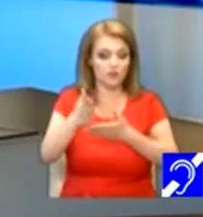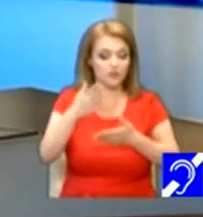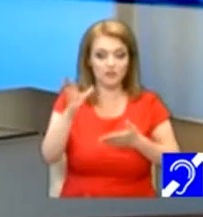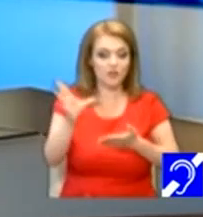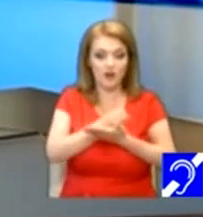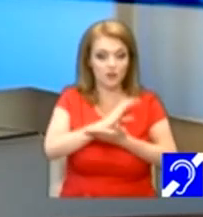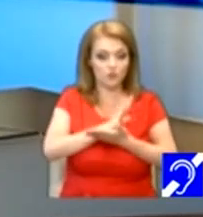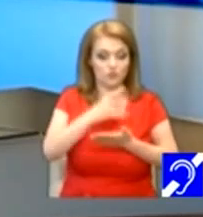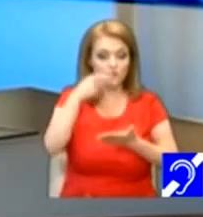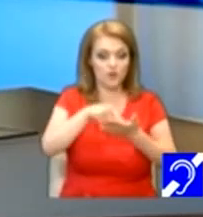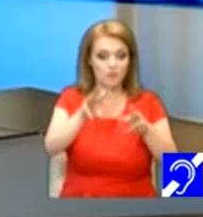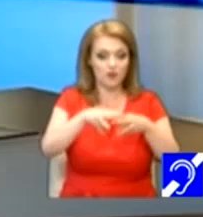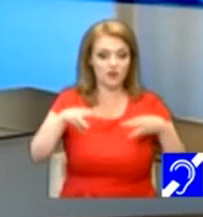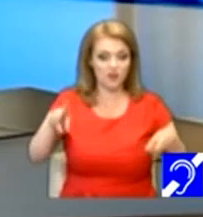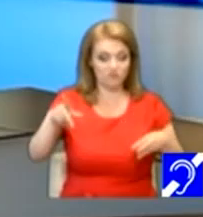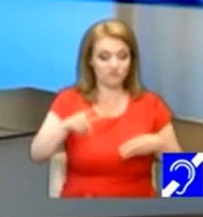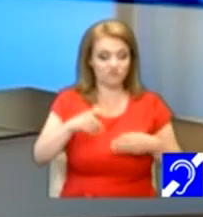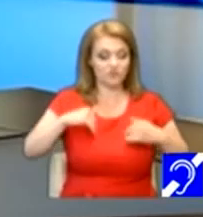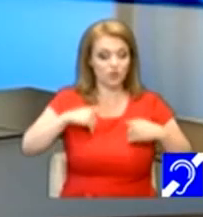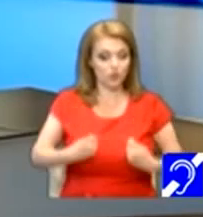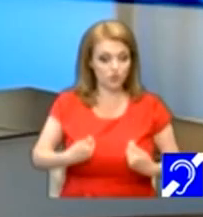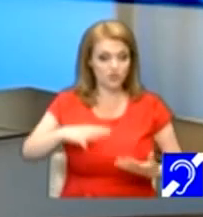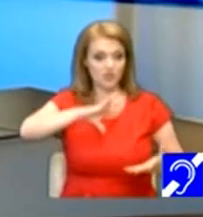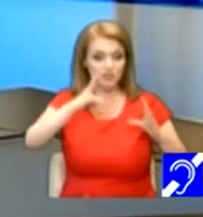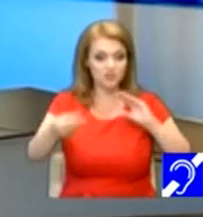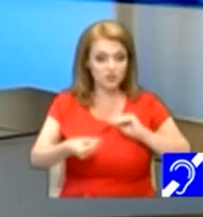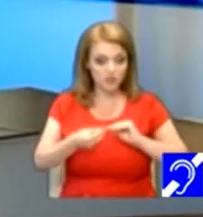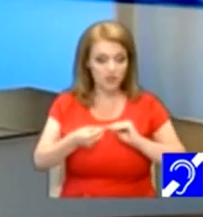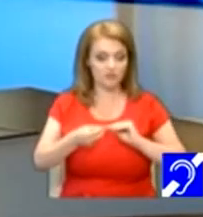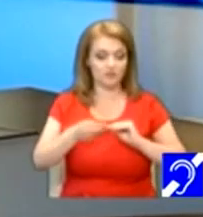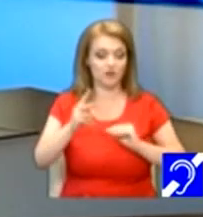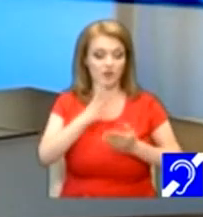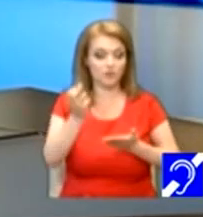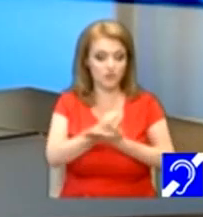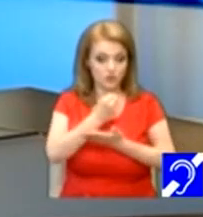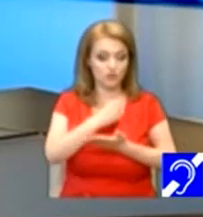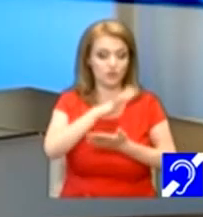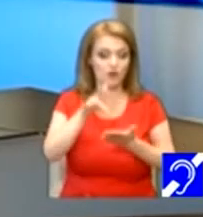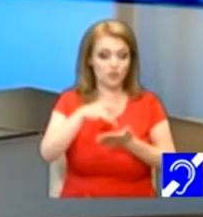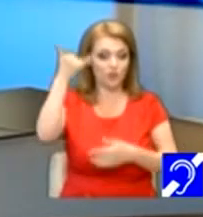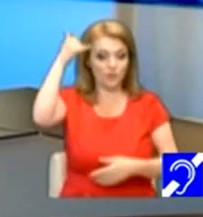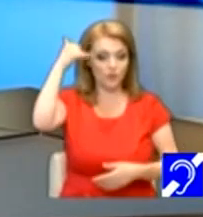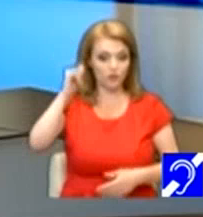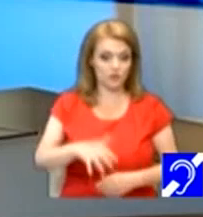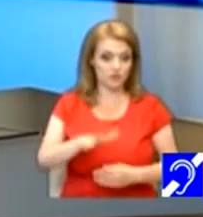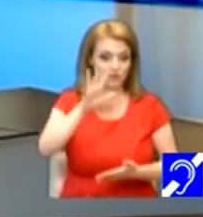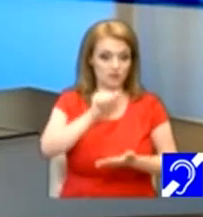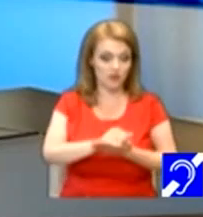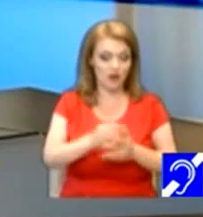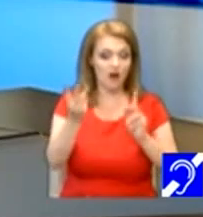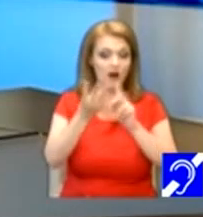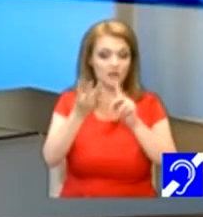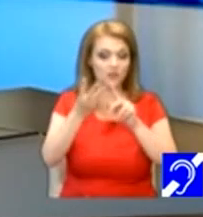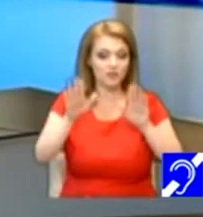Parlament. Usatăi s-a declarat dezamăgit, mai ales de rezultatul obținut la Bălți, unde formațiunea lui s-a clasat abia pe locul 3 la